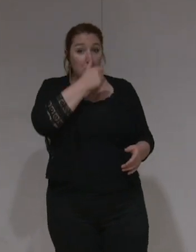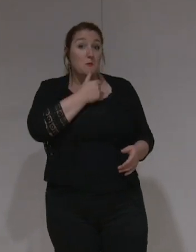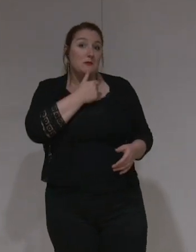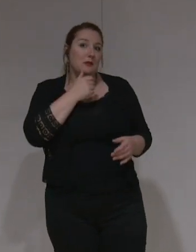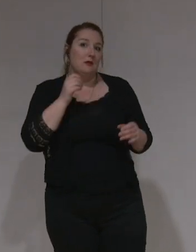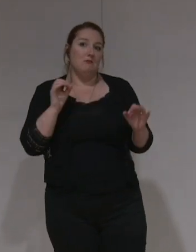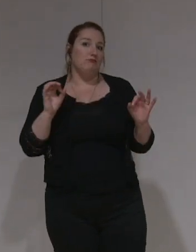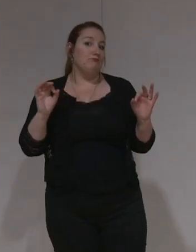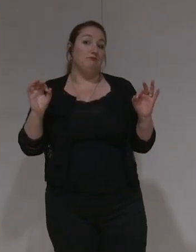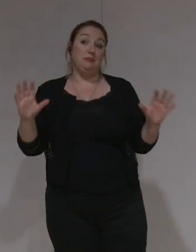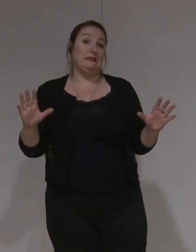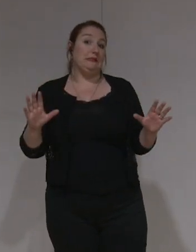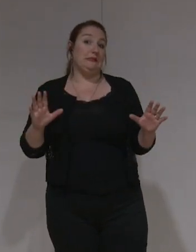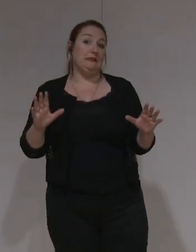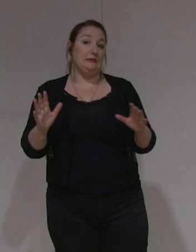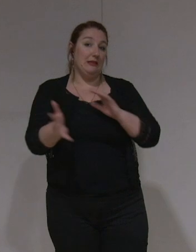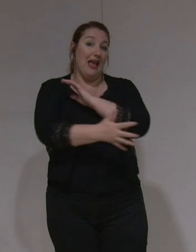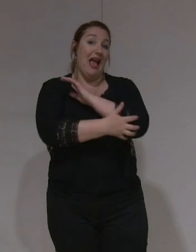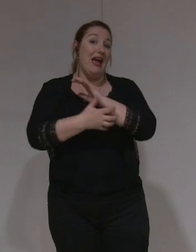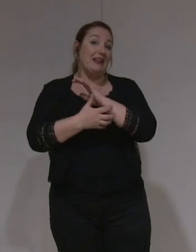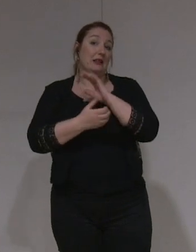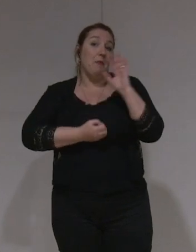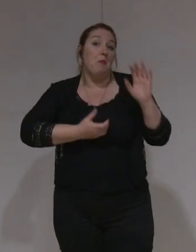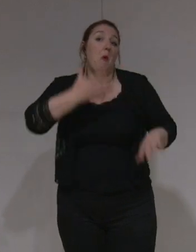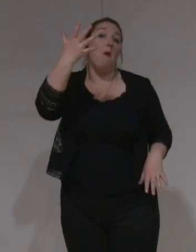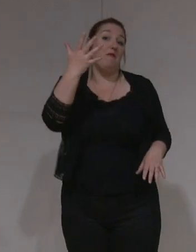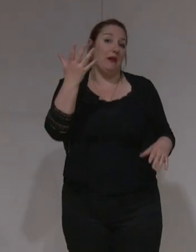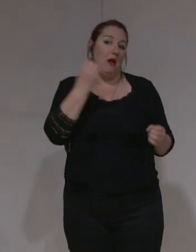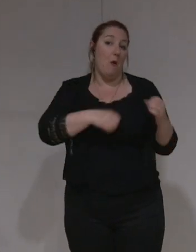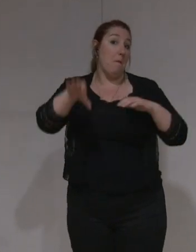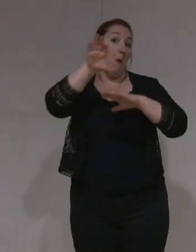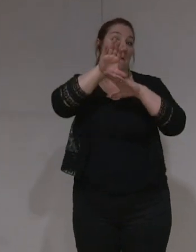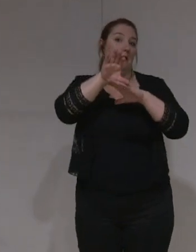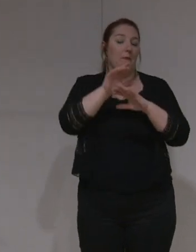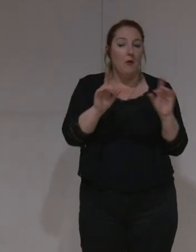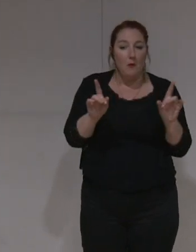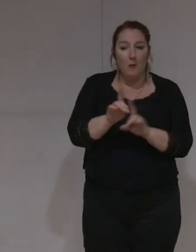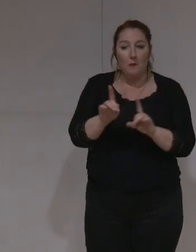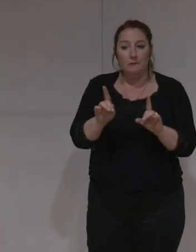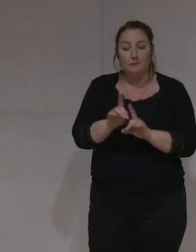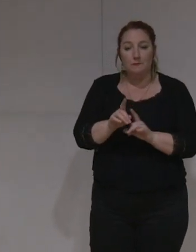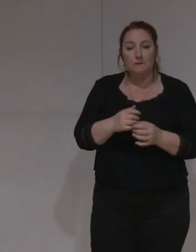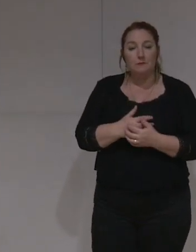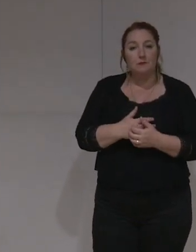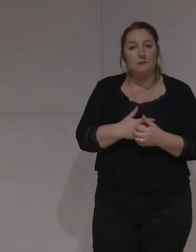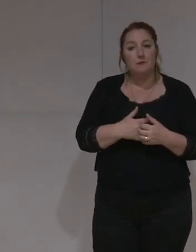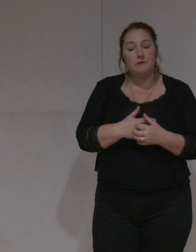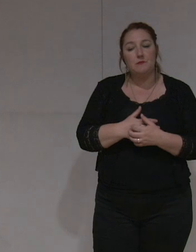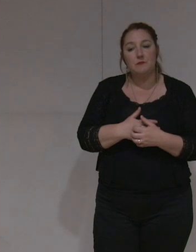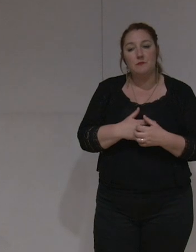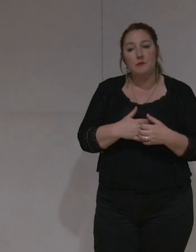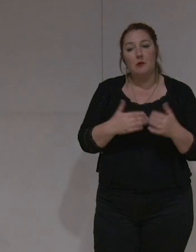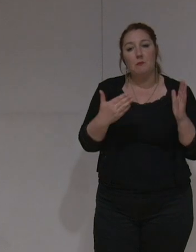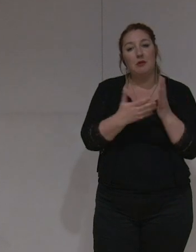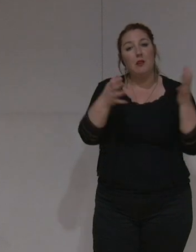compléter l'ensemble arépova du musée répondre à cette œuvre donc cette figure de